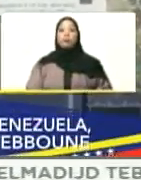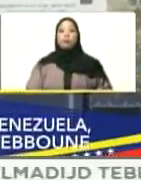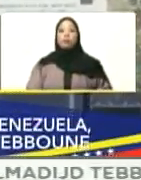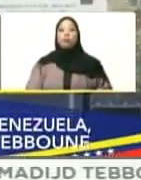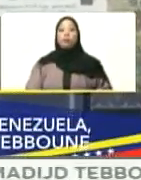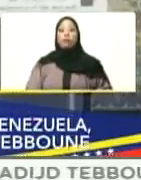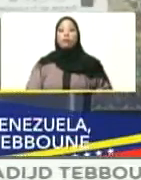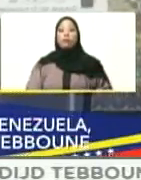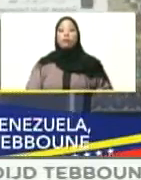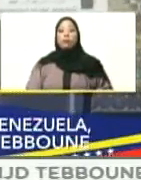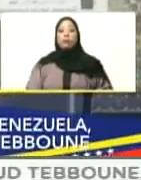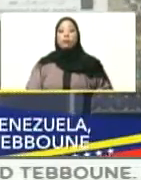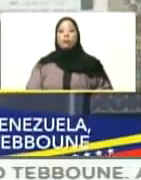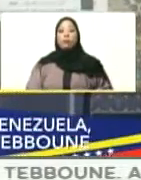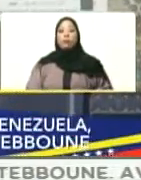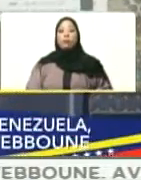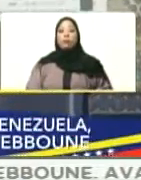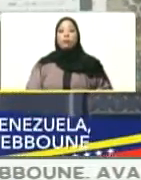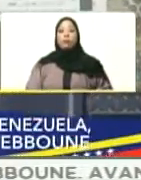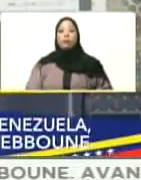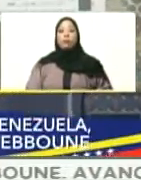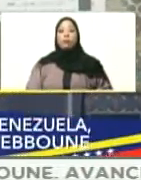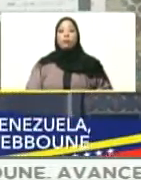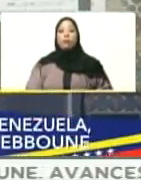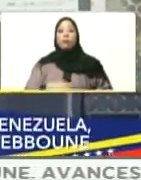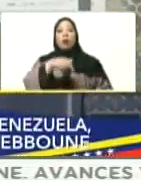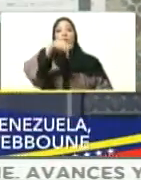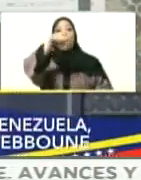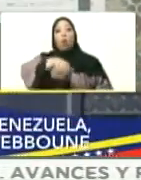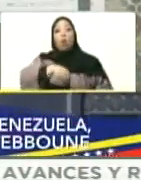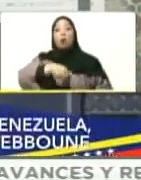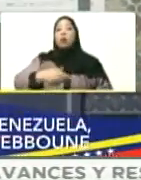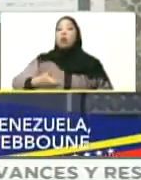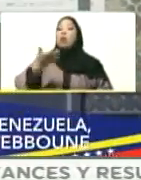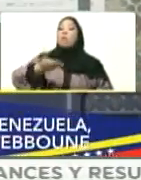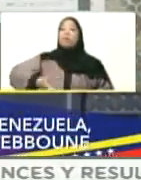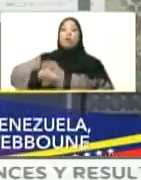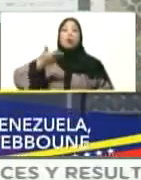أقول جمهورية فنزويلا التي نتقاسم معها